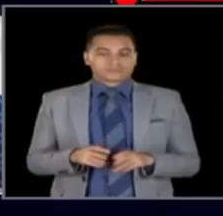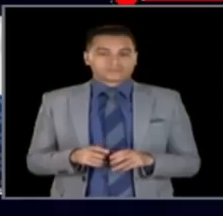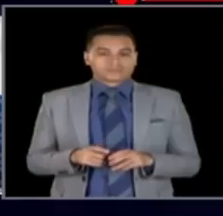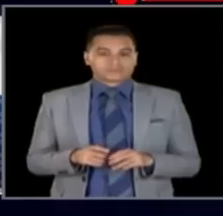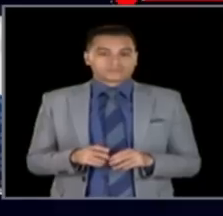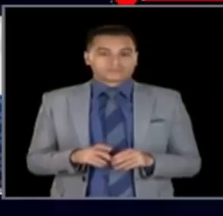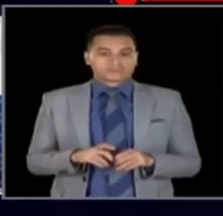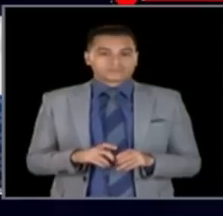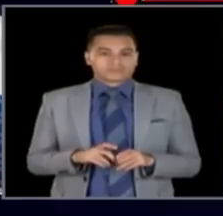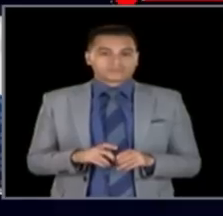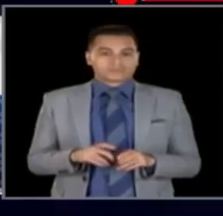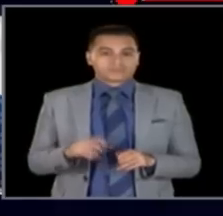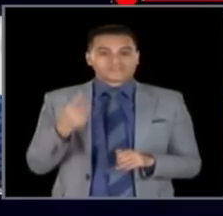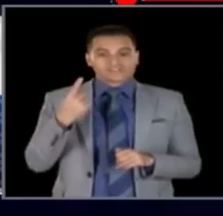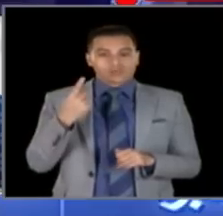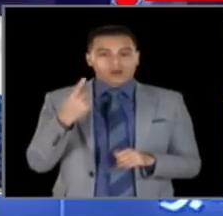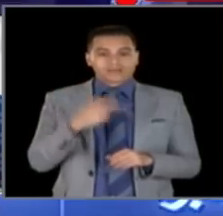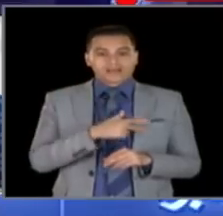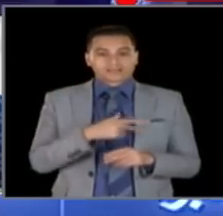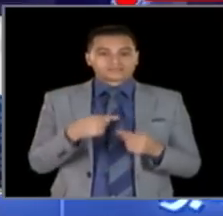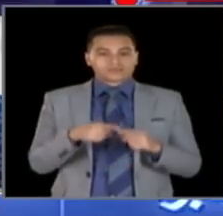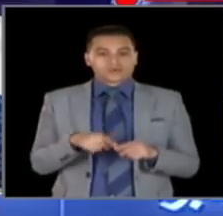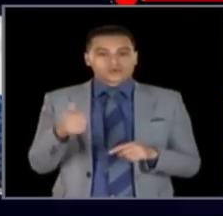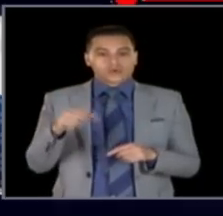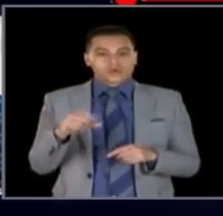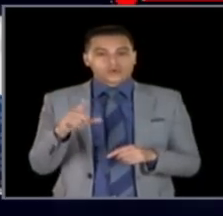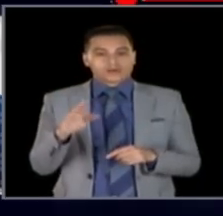فيهم اختيار منطقي. أولسا.